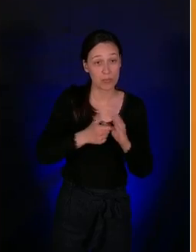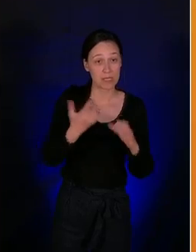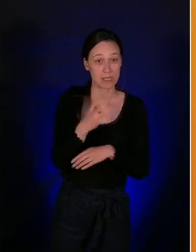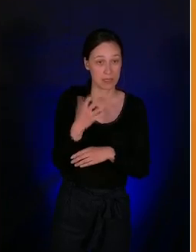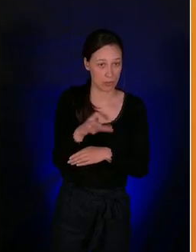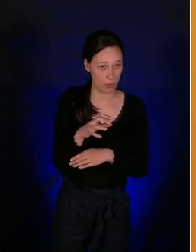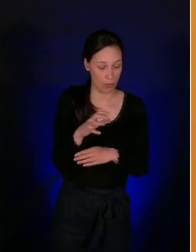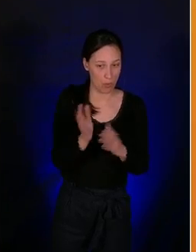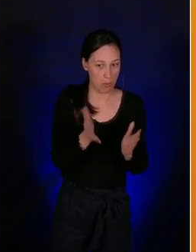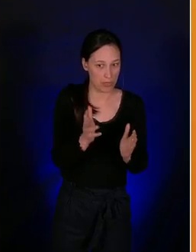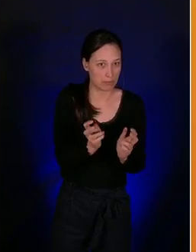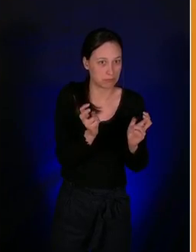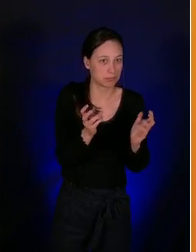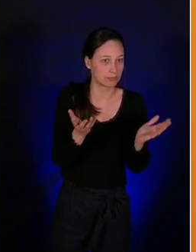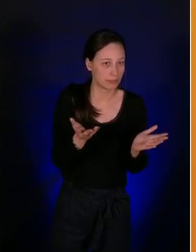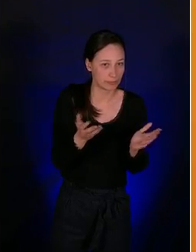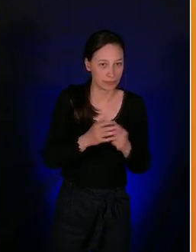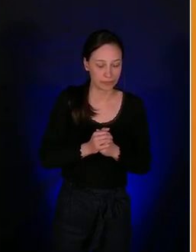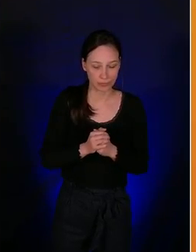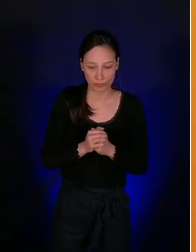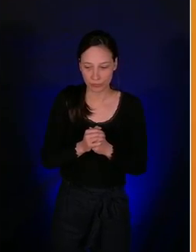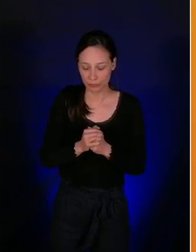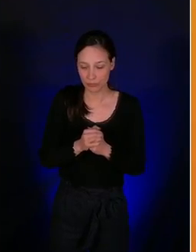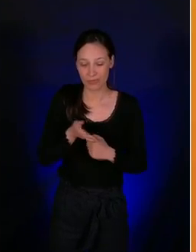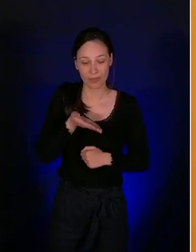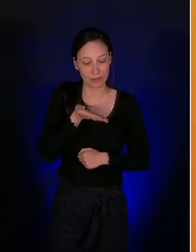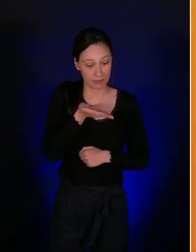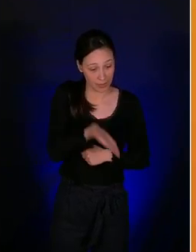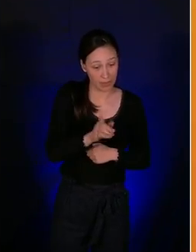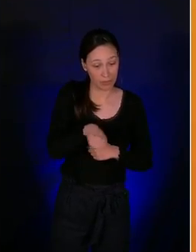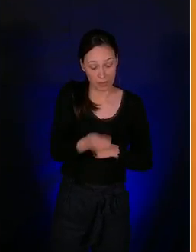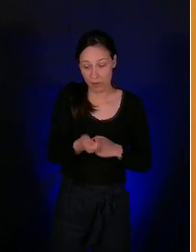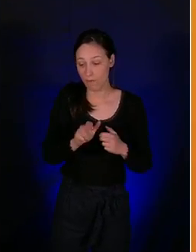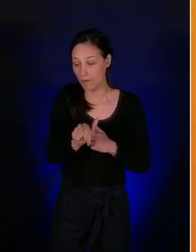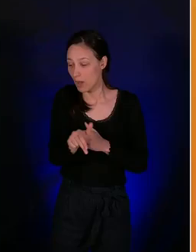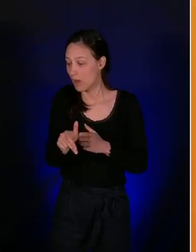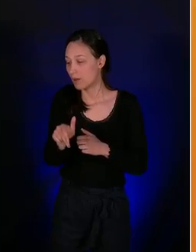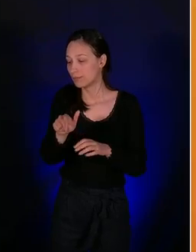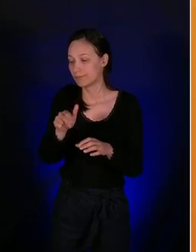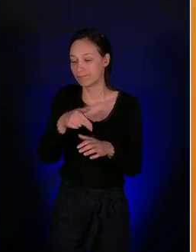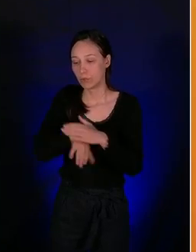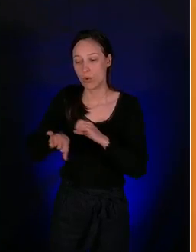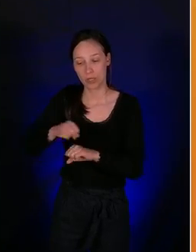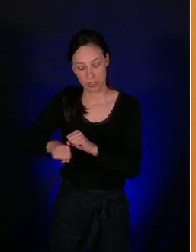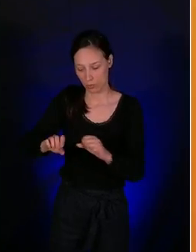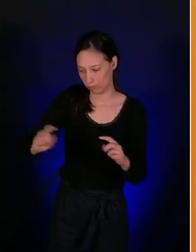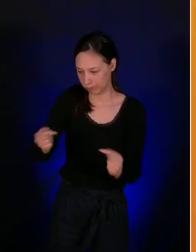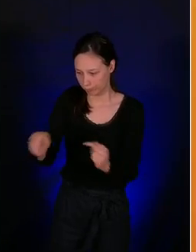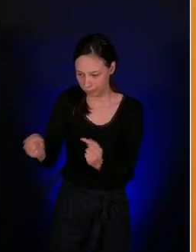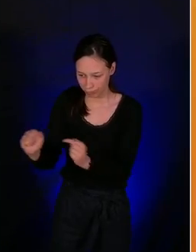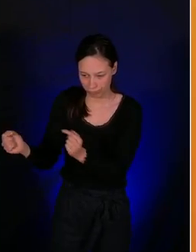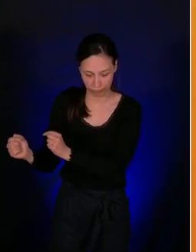La revalorisation de notre revendication devra faire l'objet d'un débat dans nos organisations, dans le cadre de la mise à jour de nos